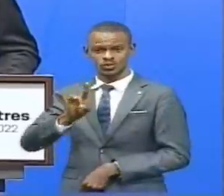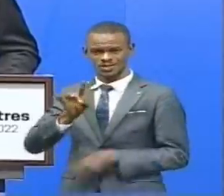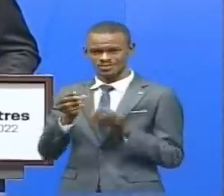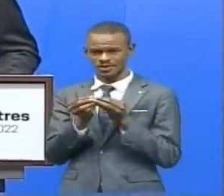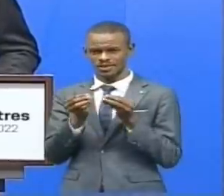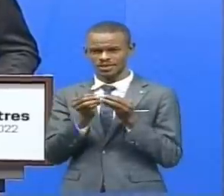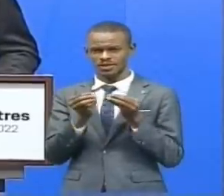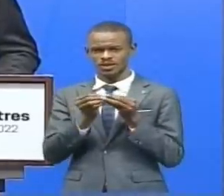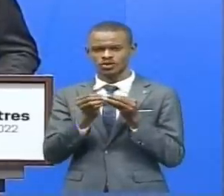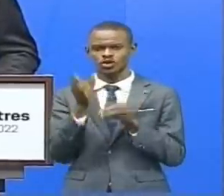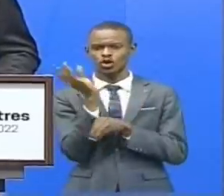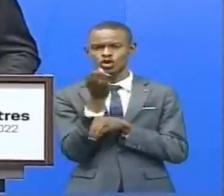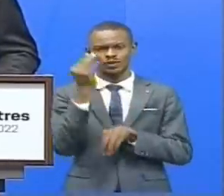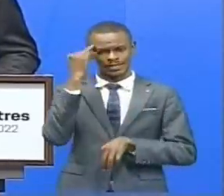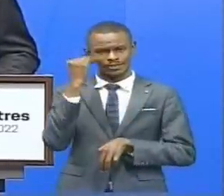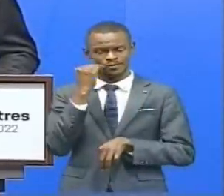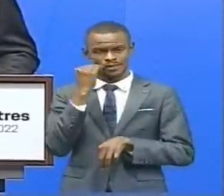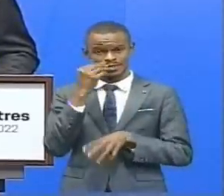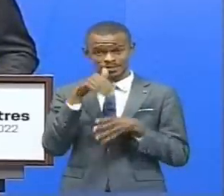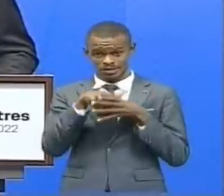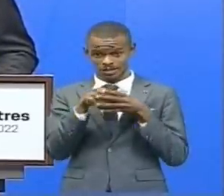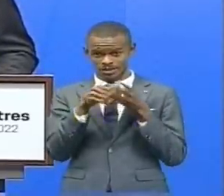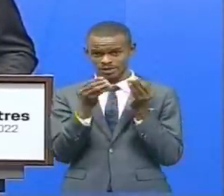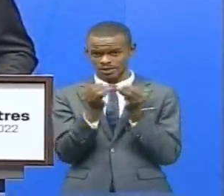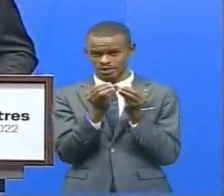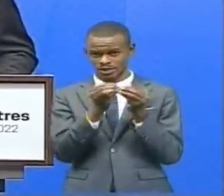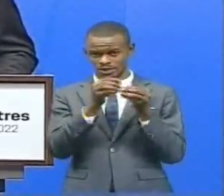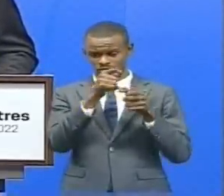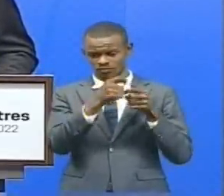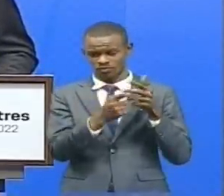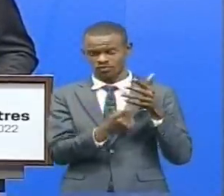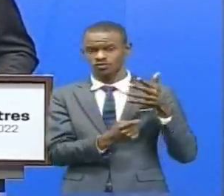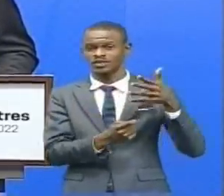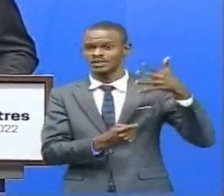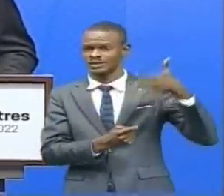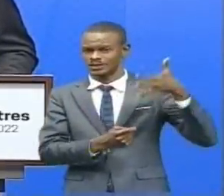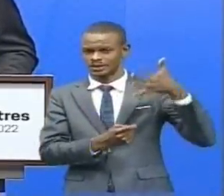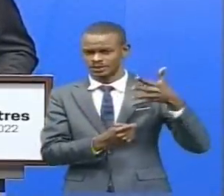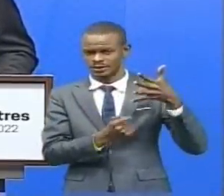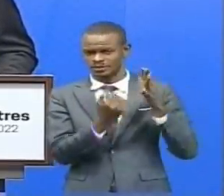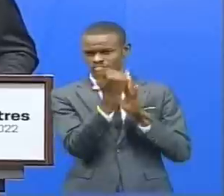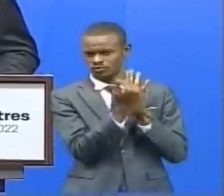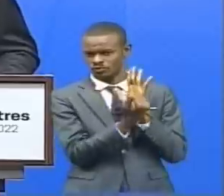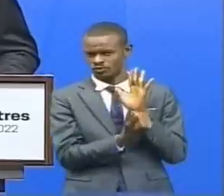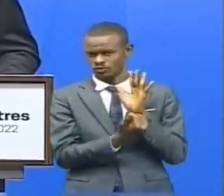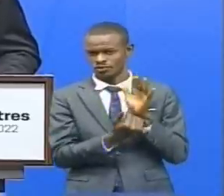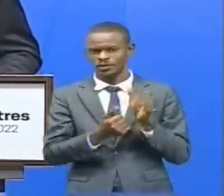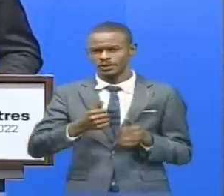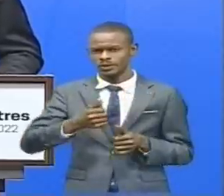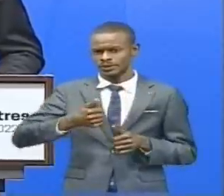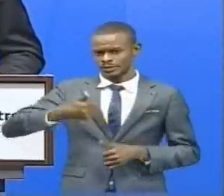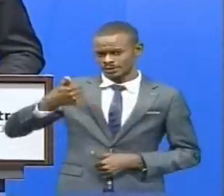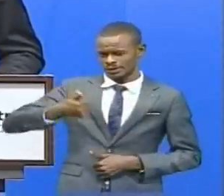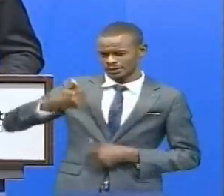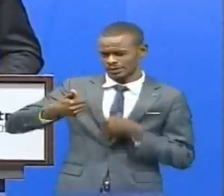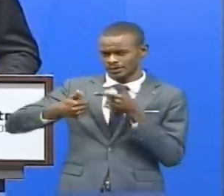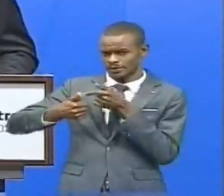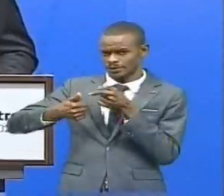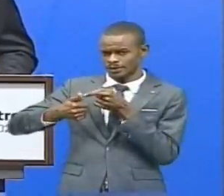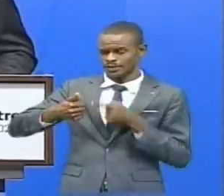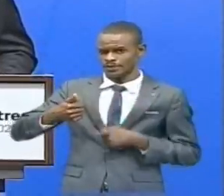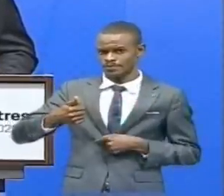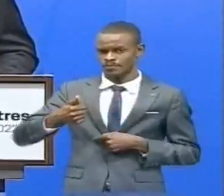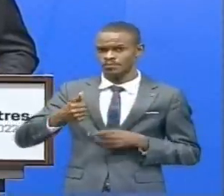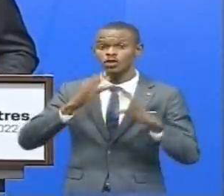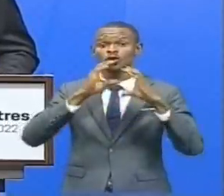ministres. 5 points étaient inscrits à l'ordre du jour, à savoir 1. Communication du président de